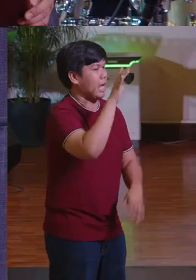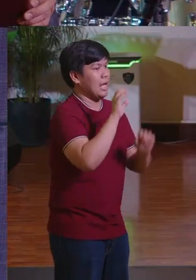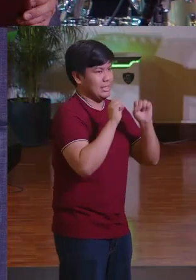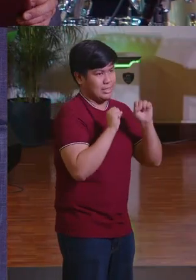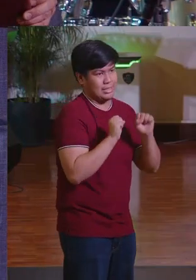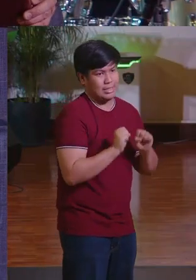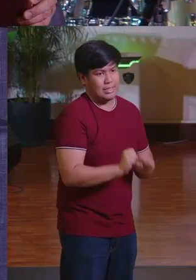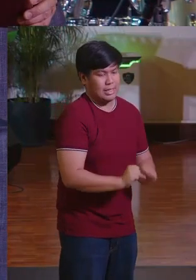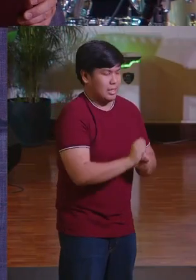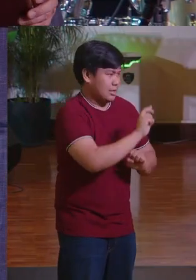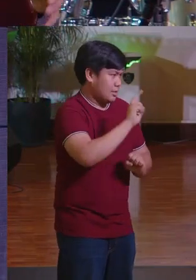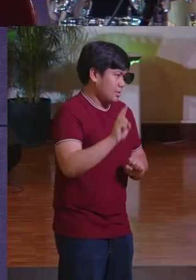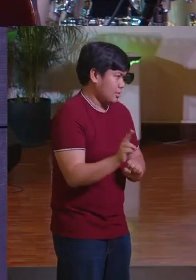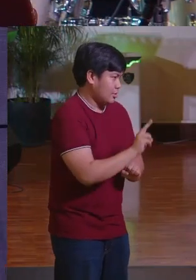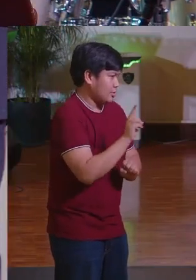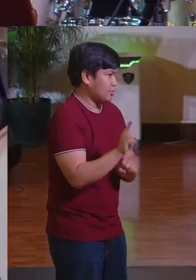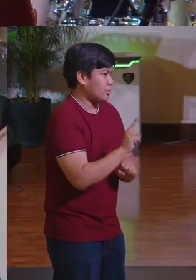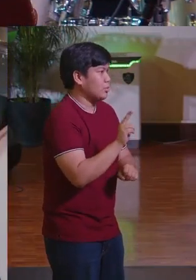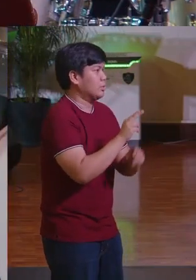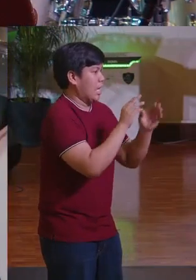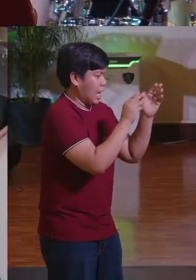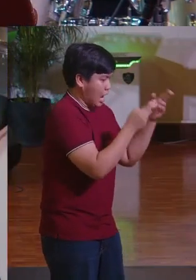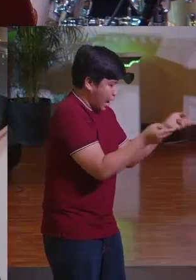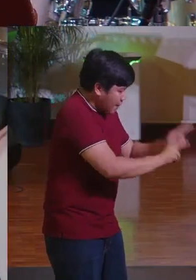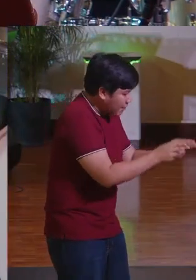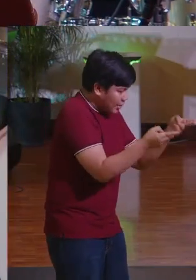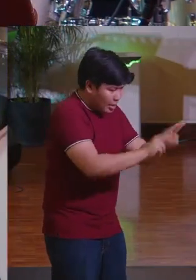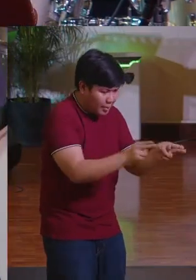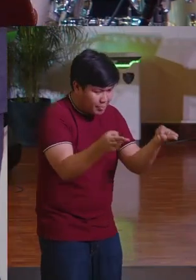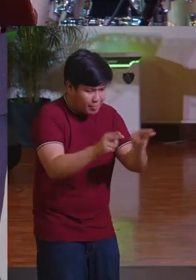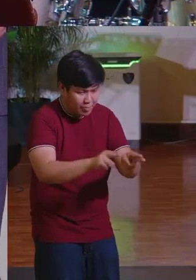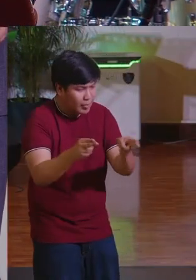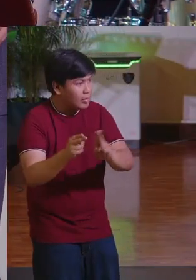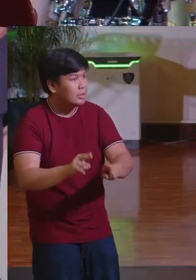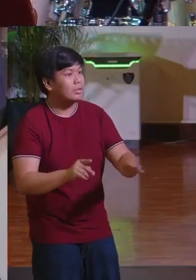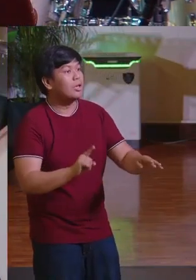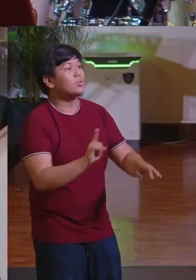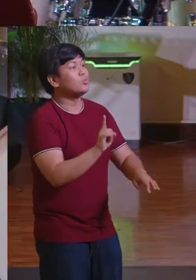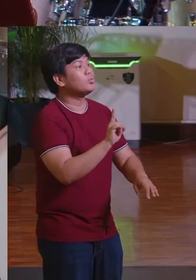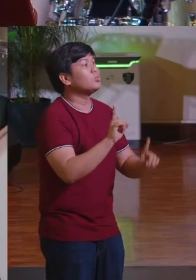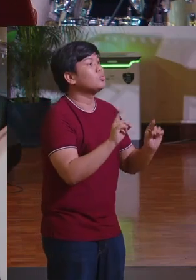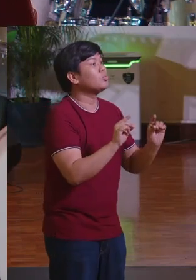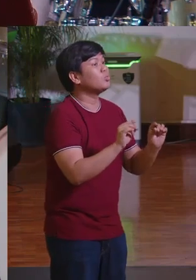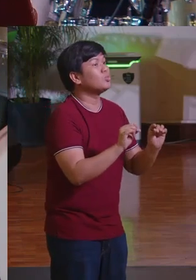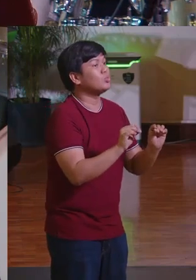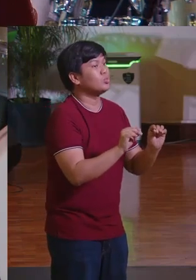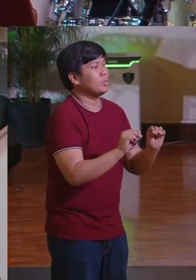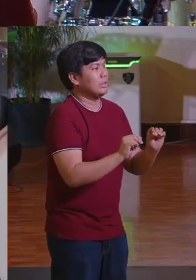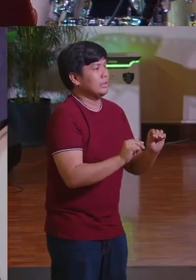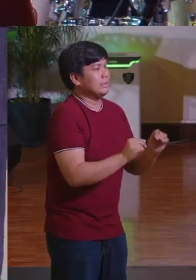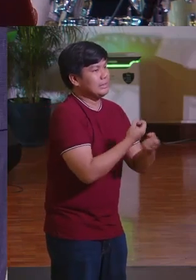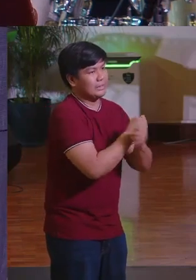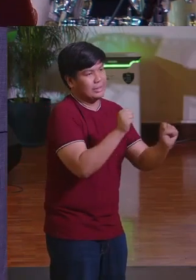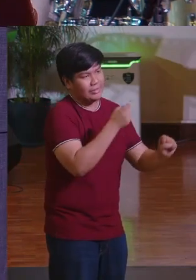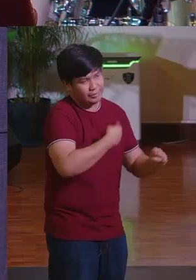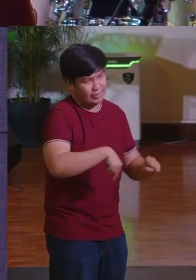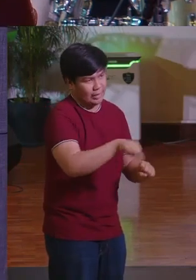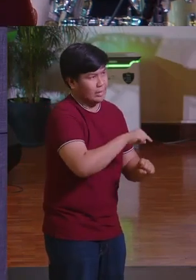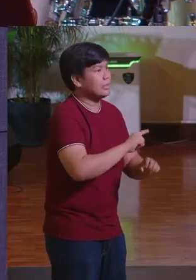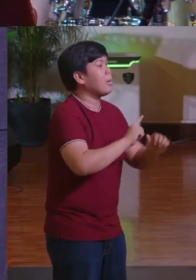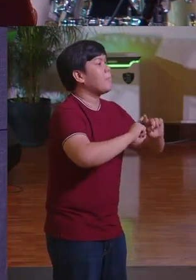the circumstances to get us out of that situation. Beginning with an admission